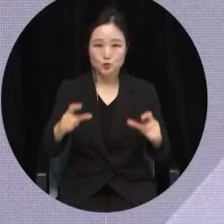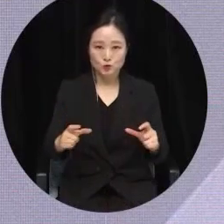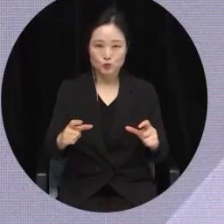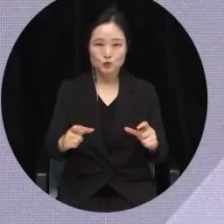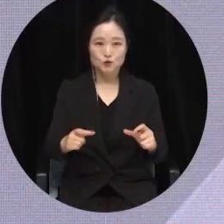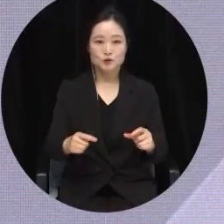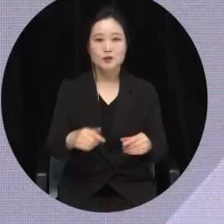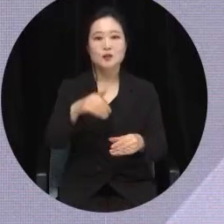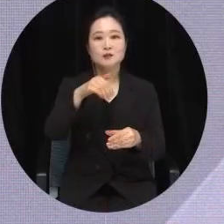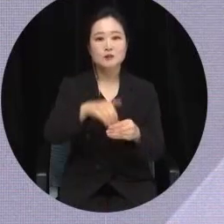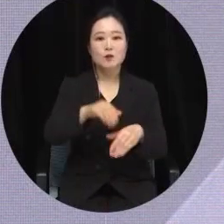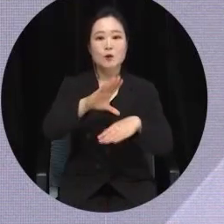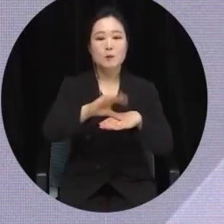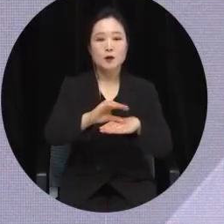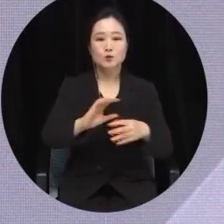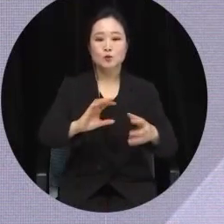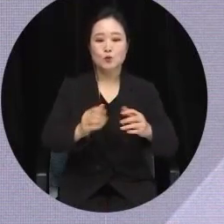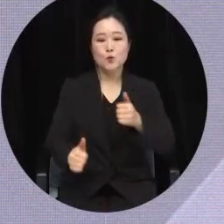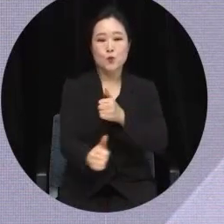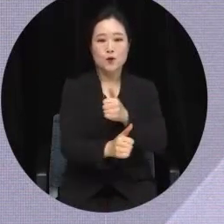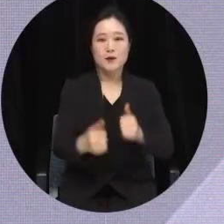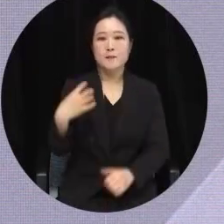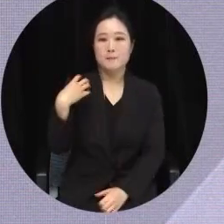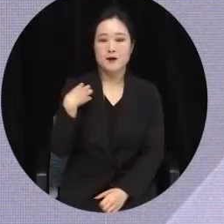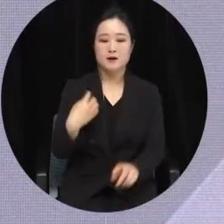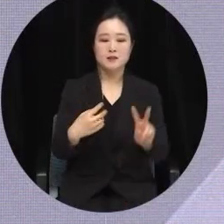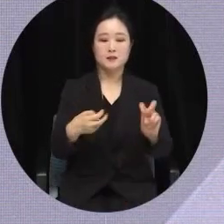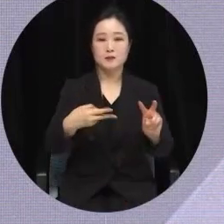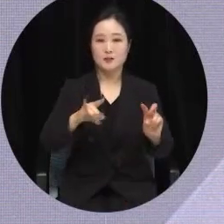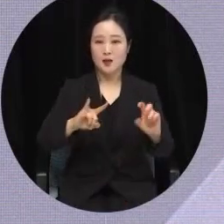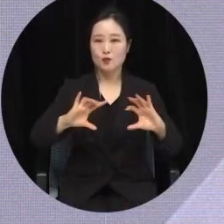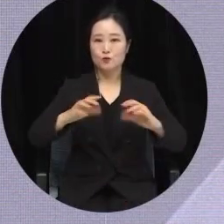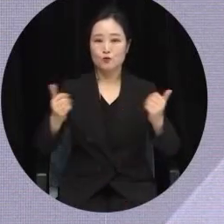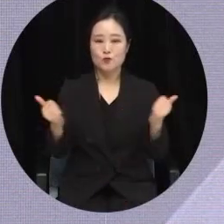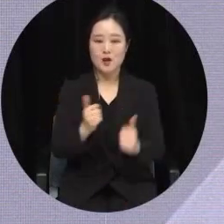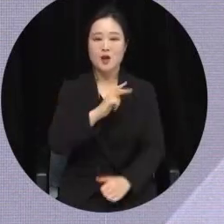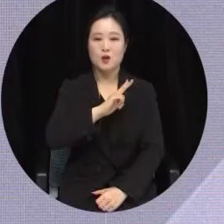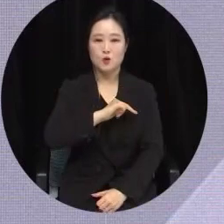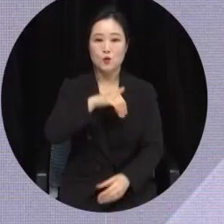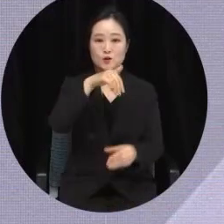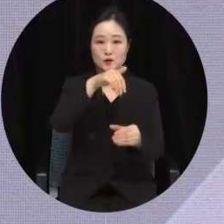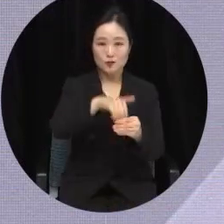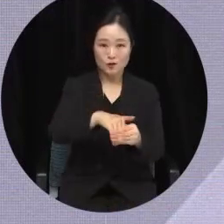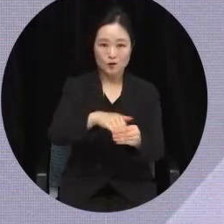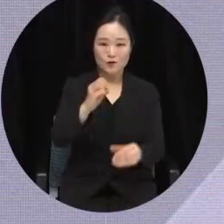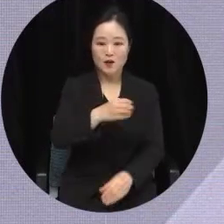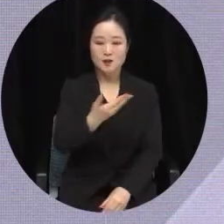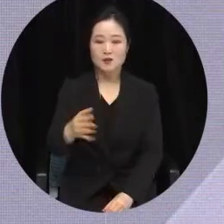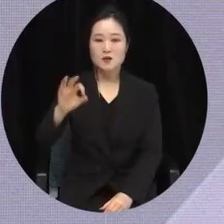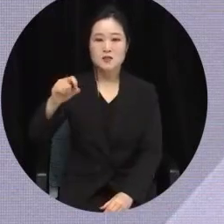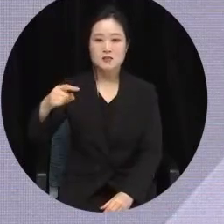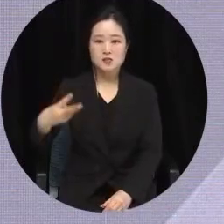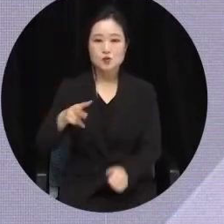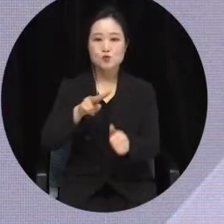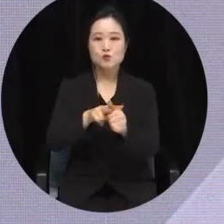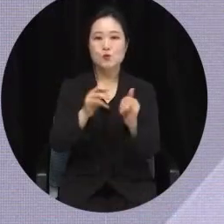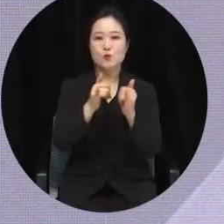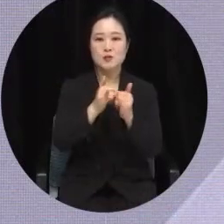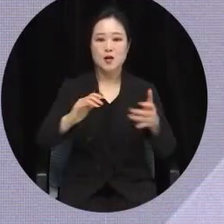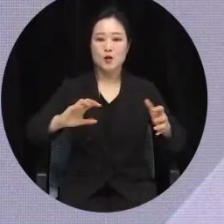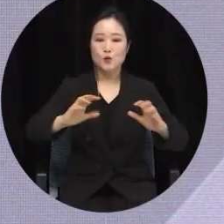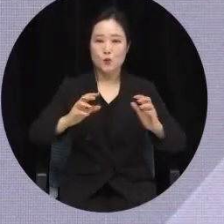토론위원회가 주관하는 제22대 국회의원 선거 양천구 을 선거구 후보자 토론회